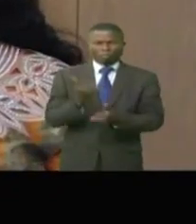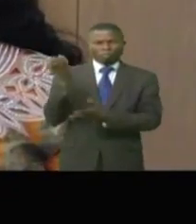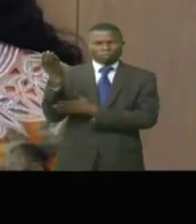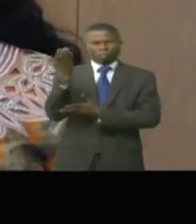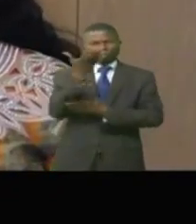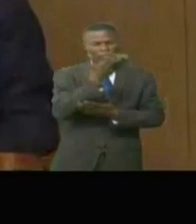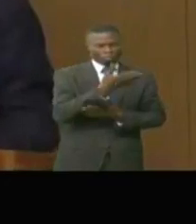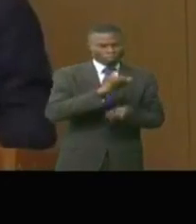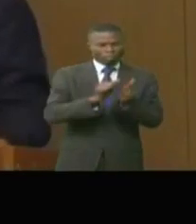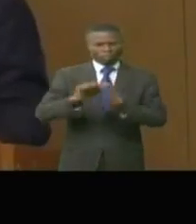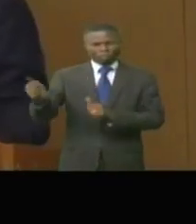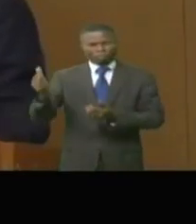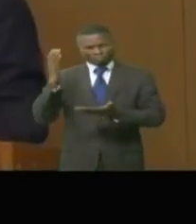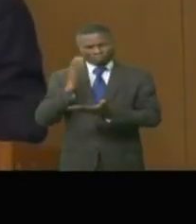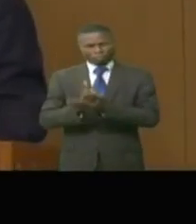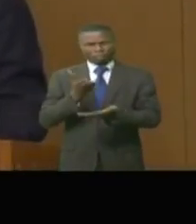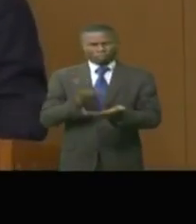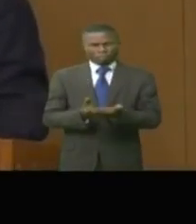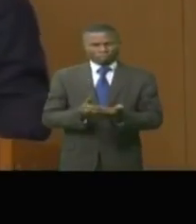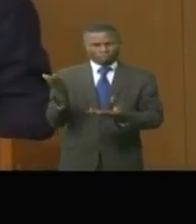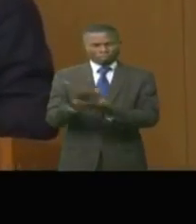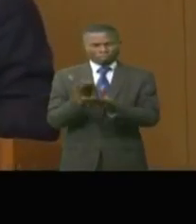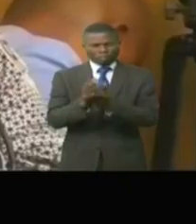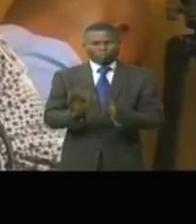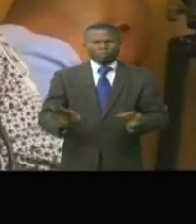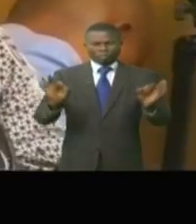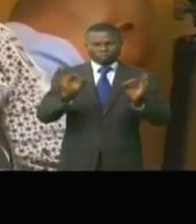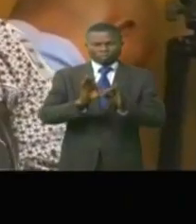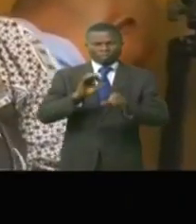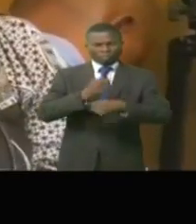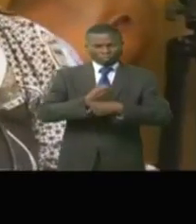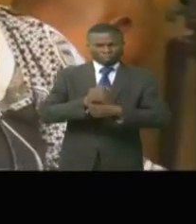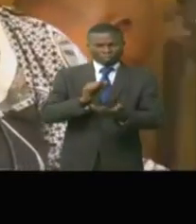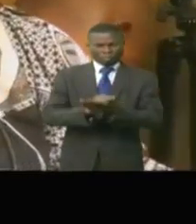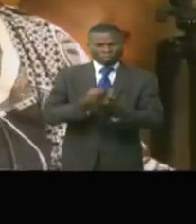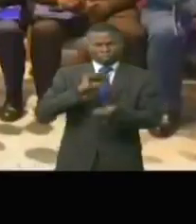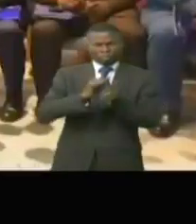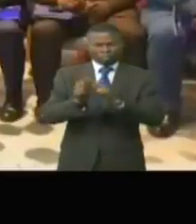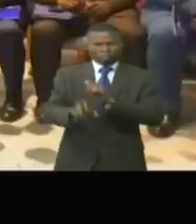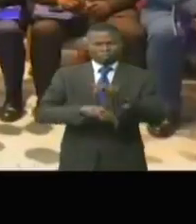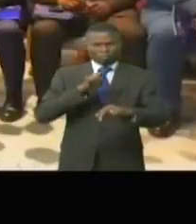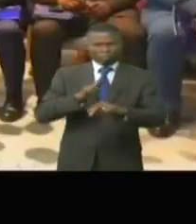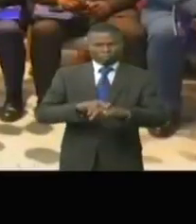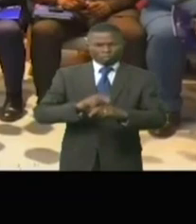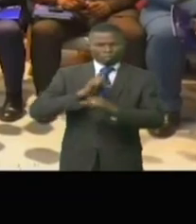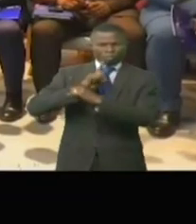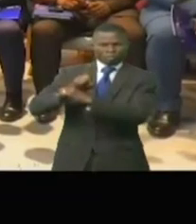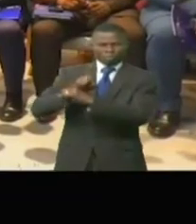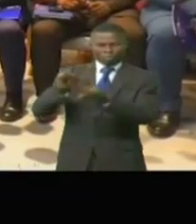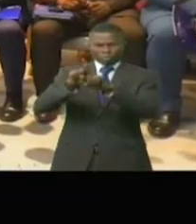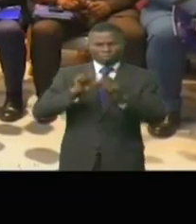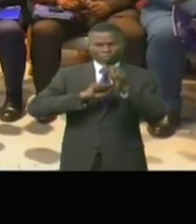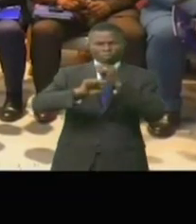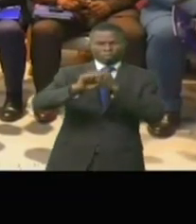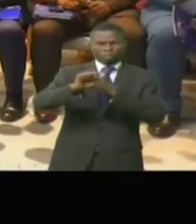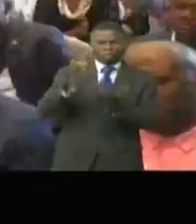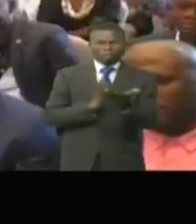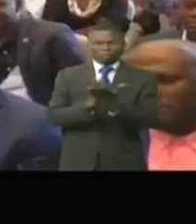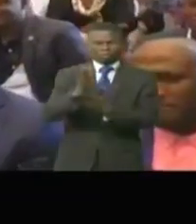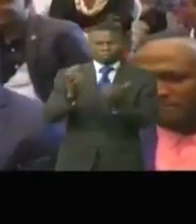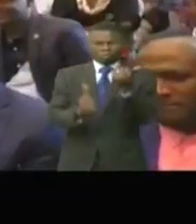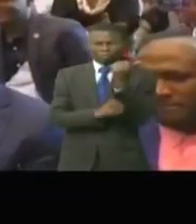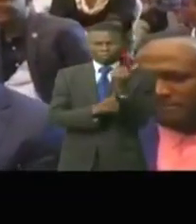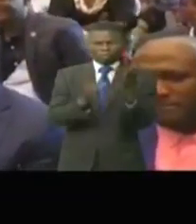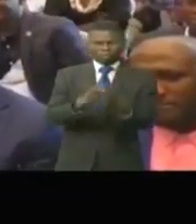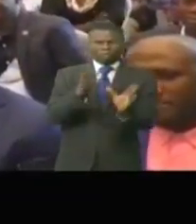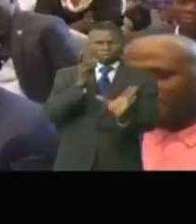autres fléaux. Les documents stratégiques et essentiels contenant la politique nationale de protection et promotion des droits des personnes vivant